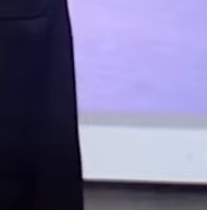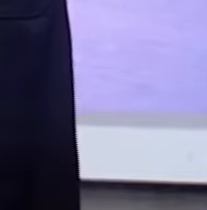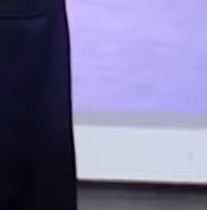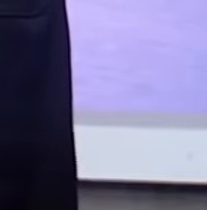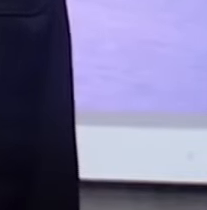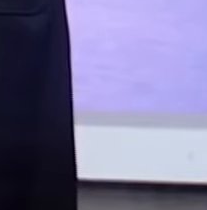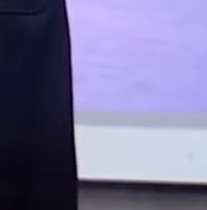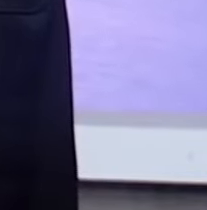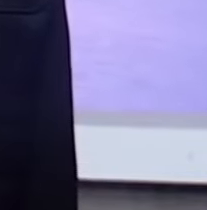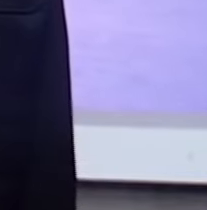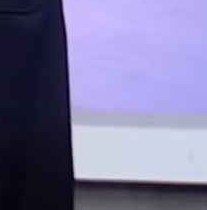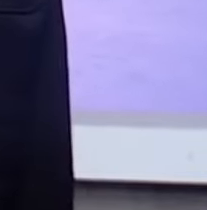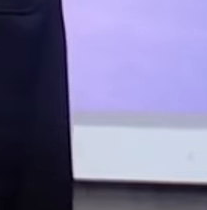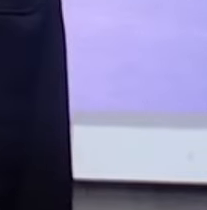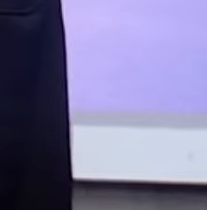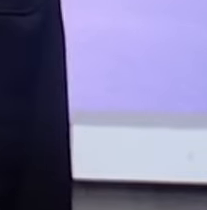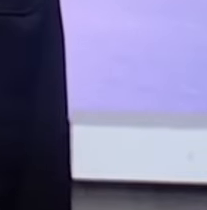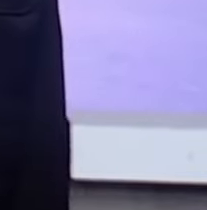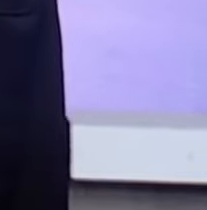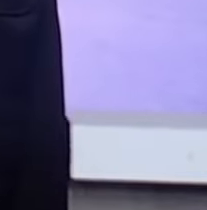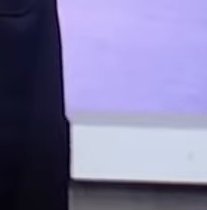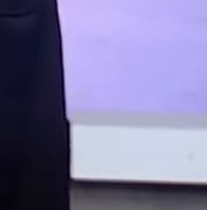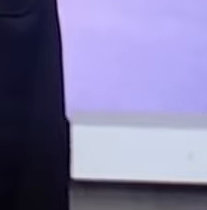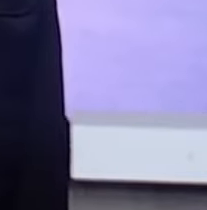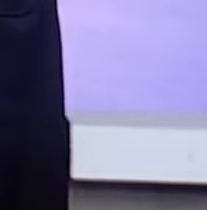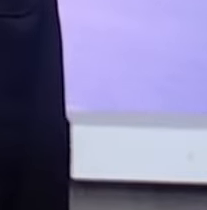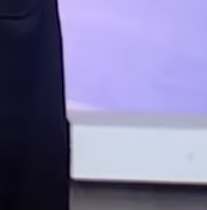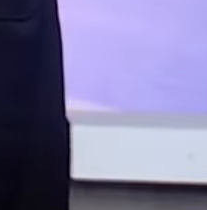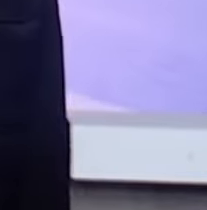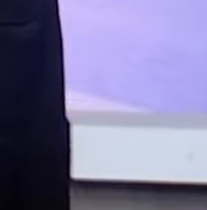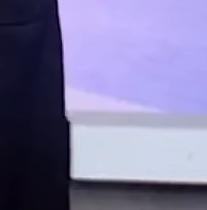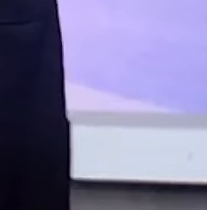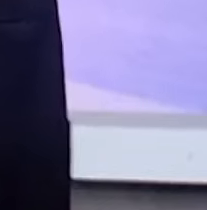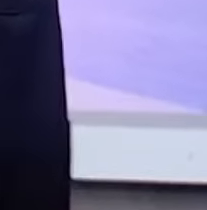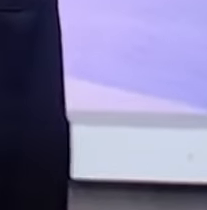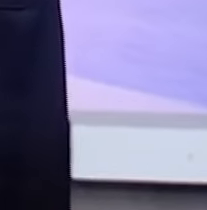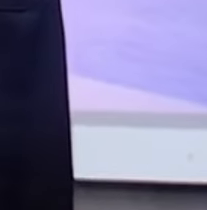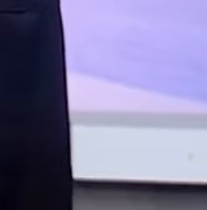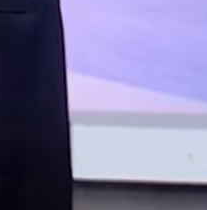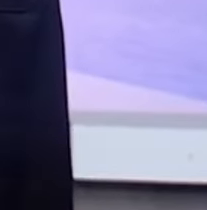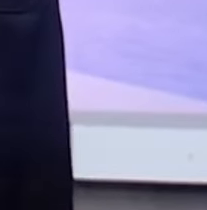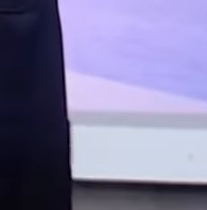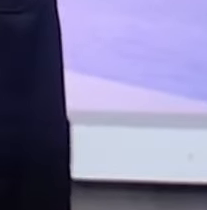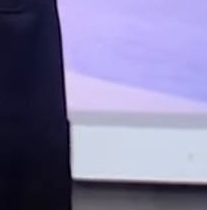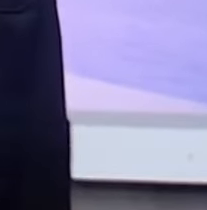saksi. Mag-subscribe sa GMA Integrated News sa YouTube at para sa mga kapuso abroad,